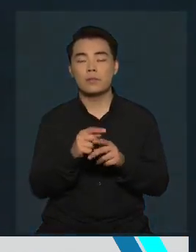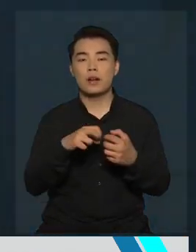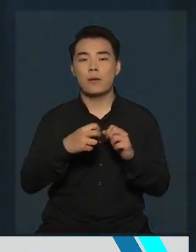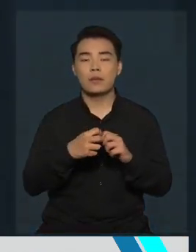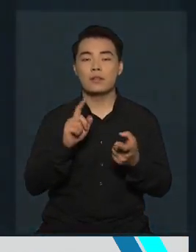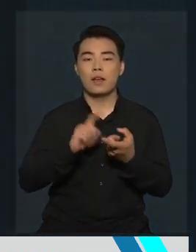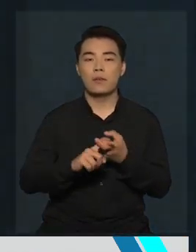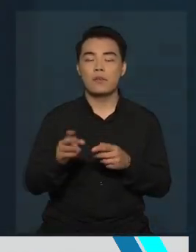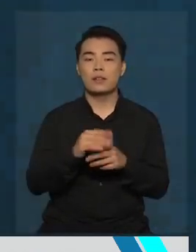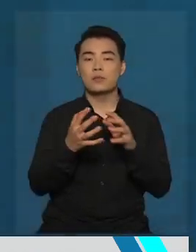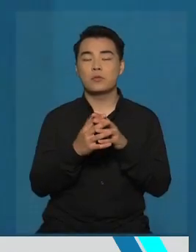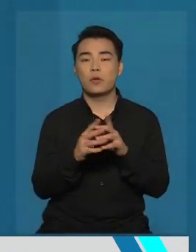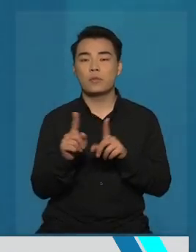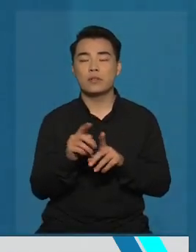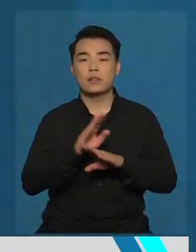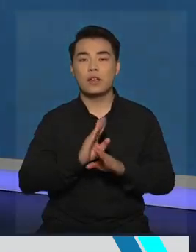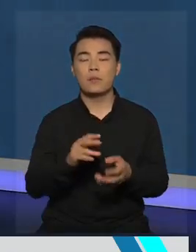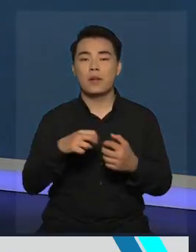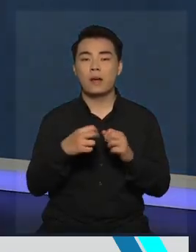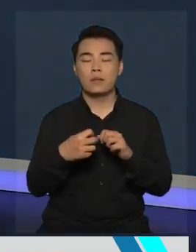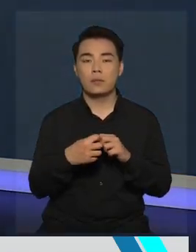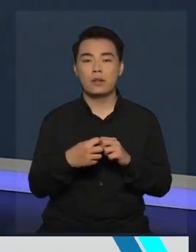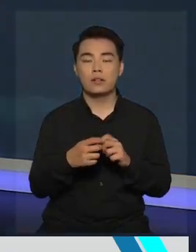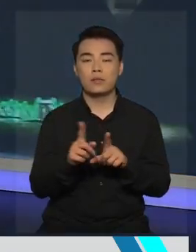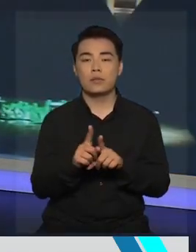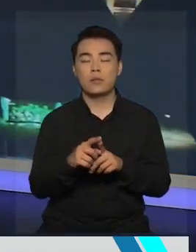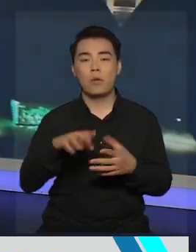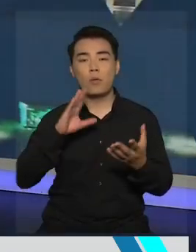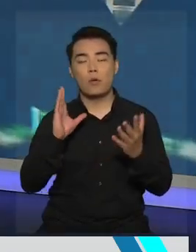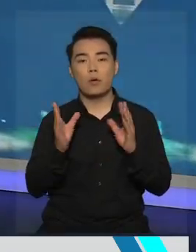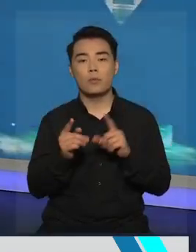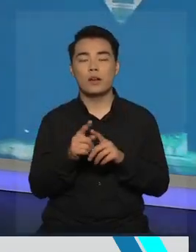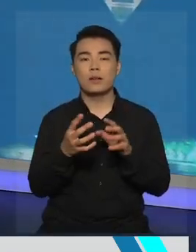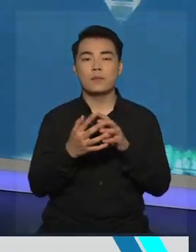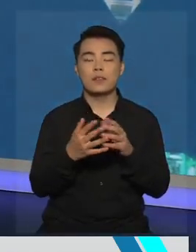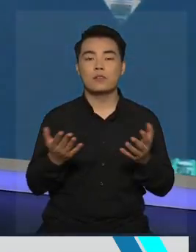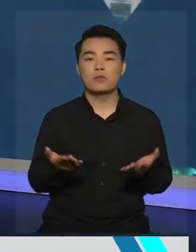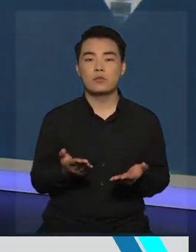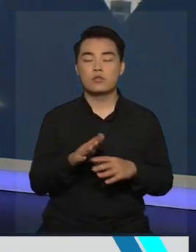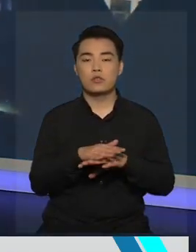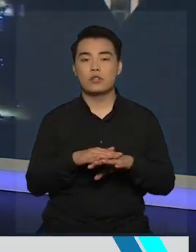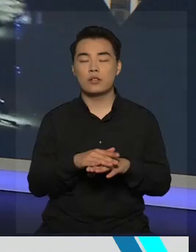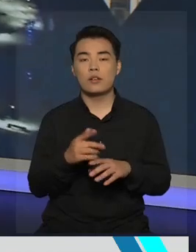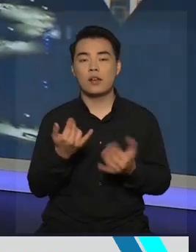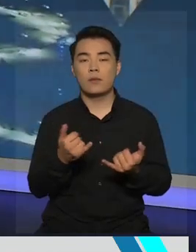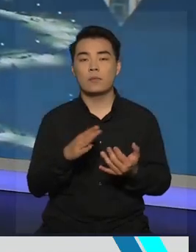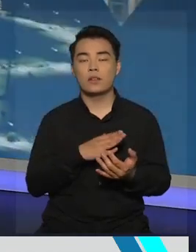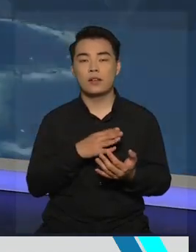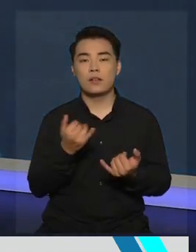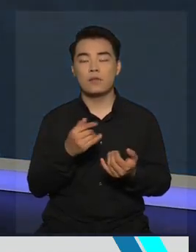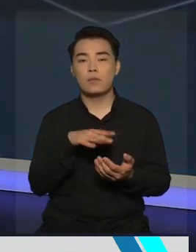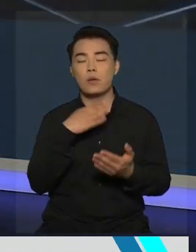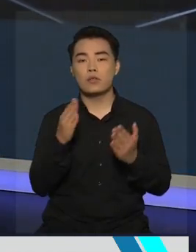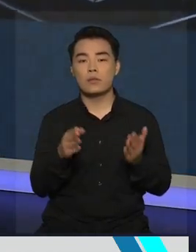только с приграничными селами, это проблема, связанная в целом с сельскими населенными пунктами, с которыми мы сейчас сталкиваемся,